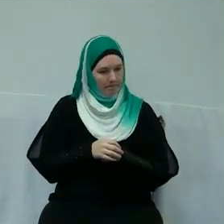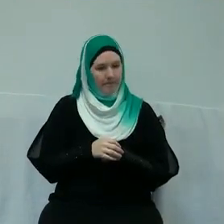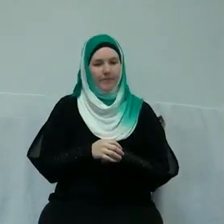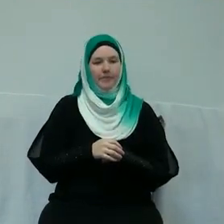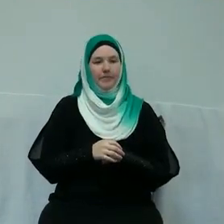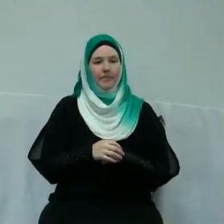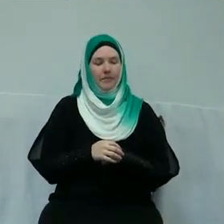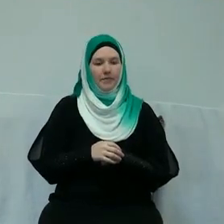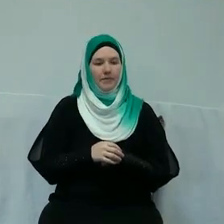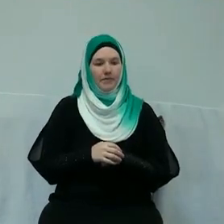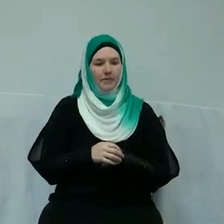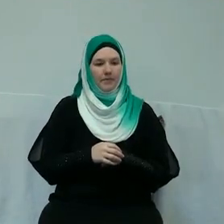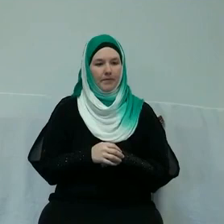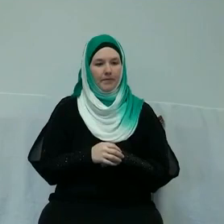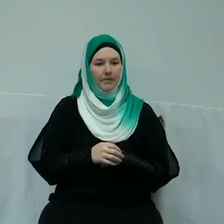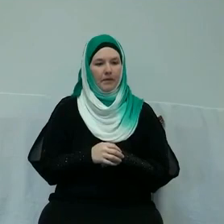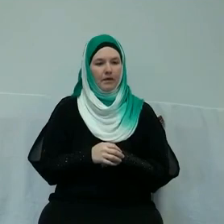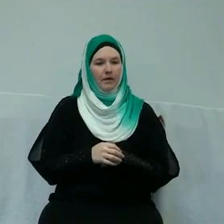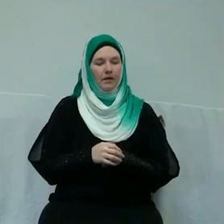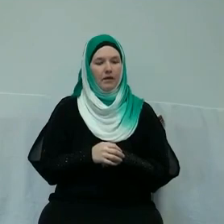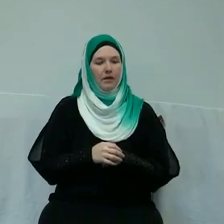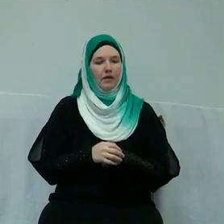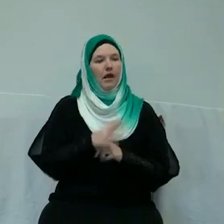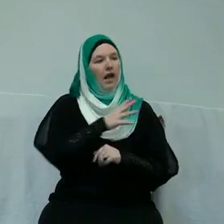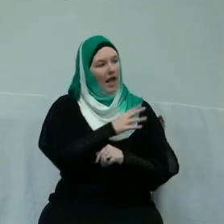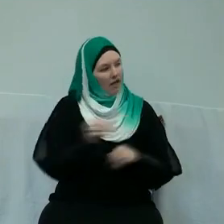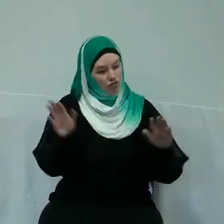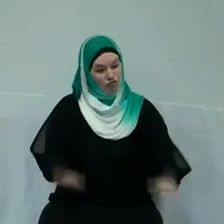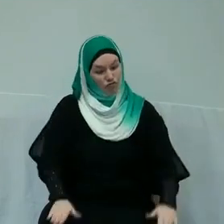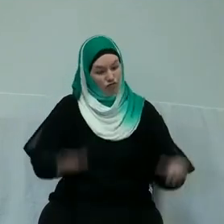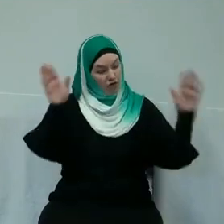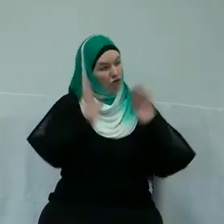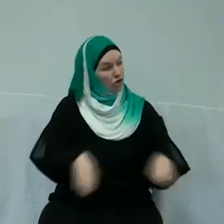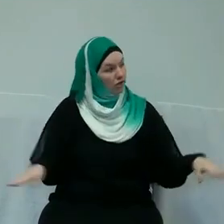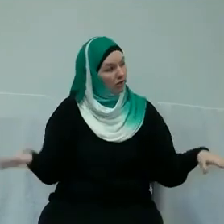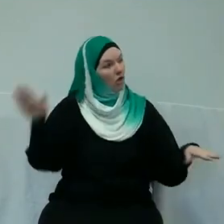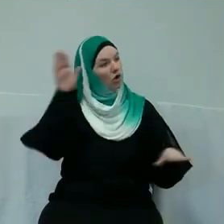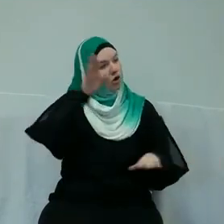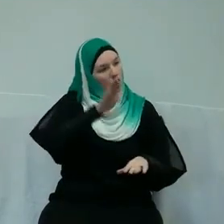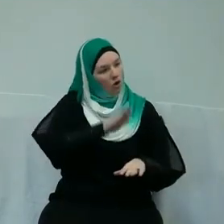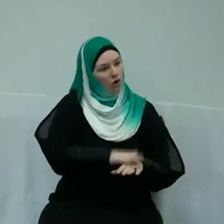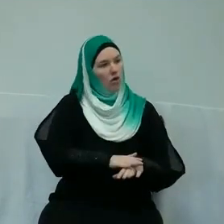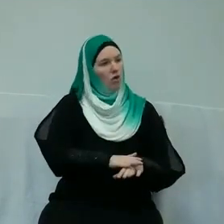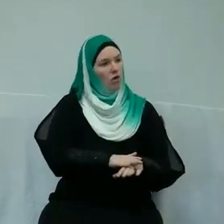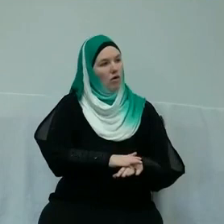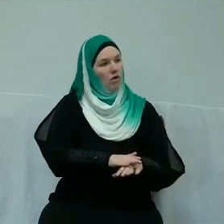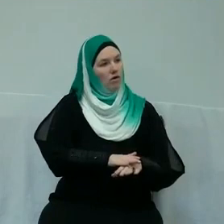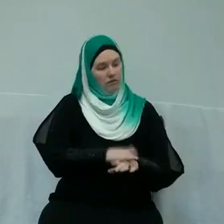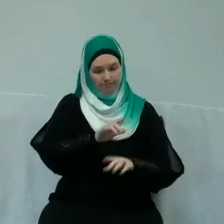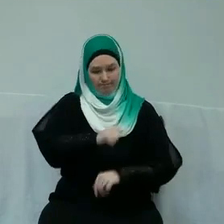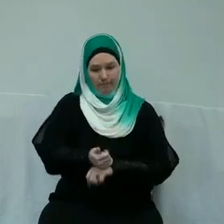وعلى تلاوة القرآن And raise them on the recitation of the